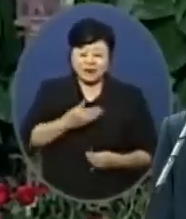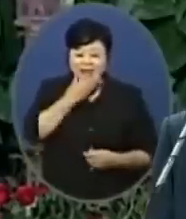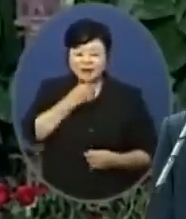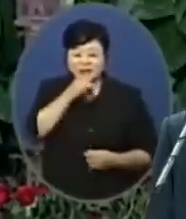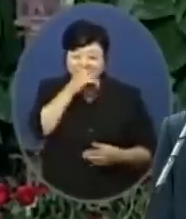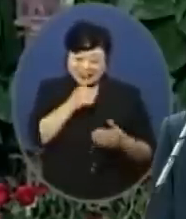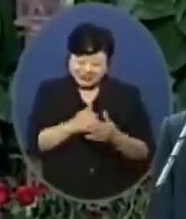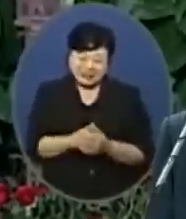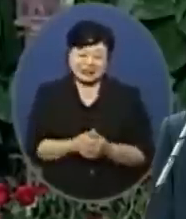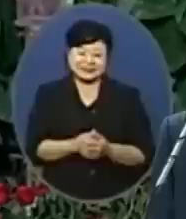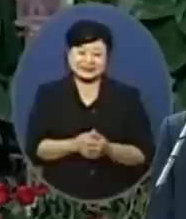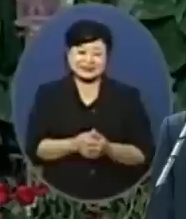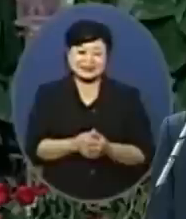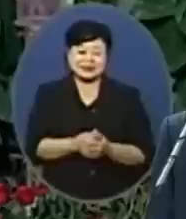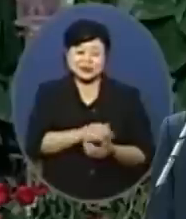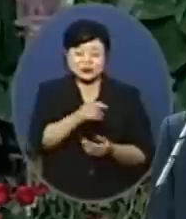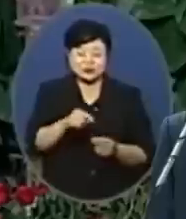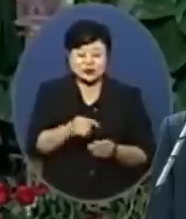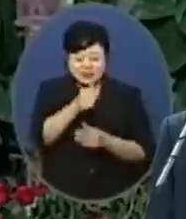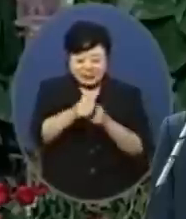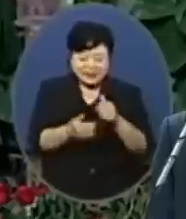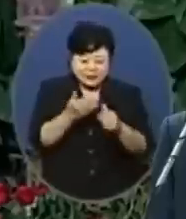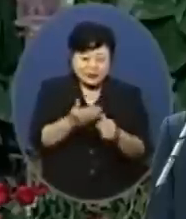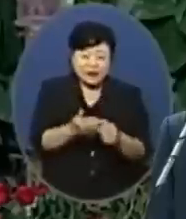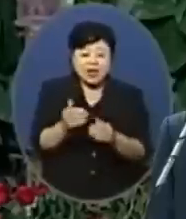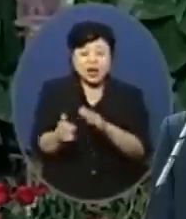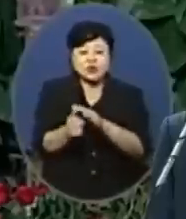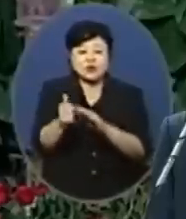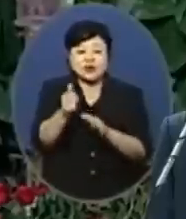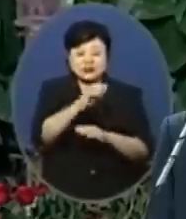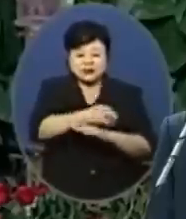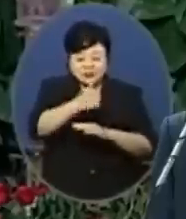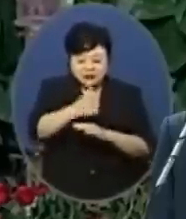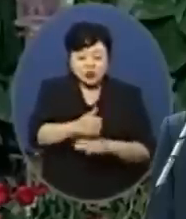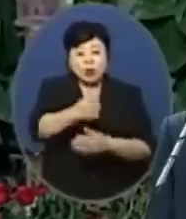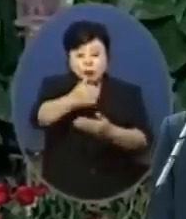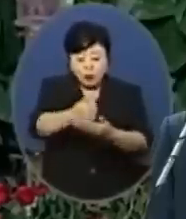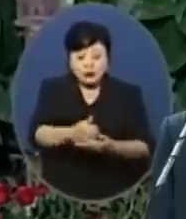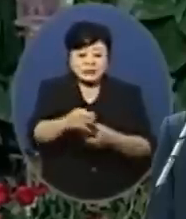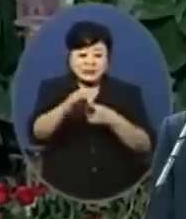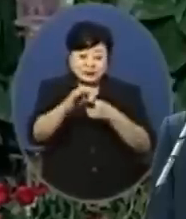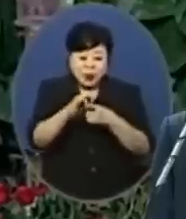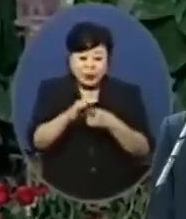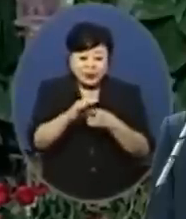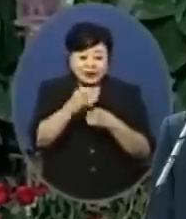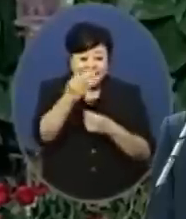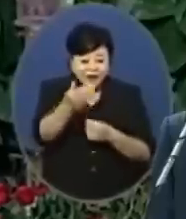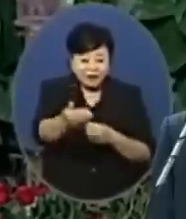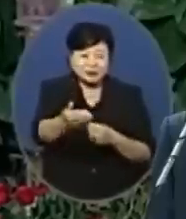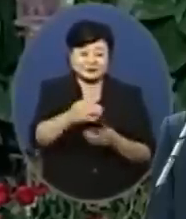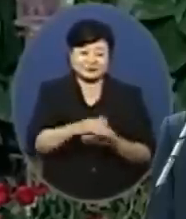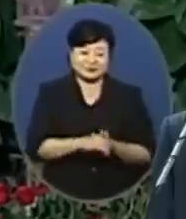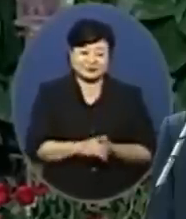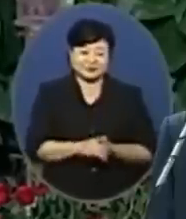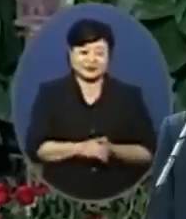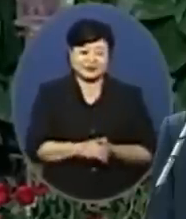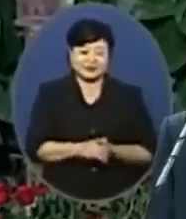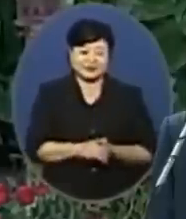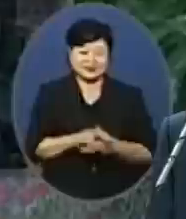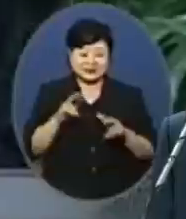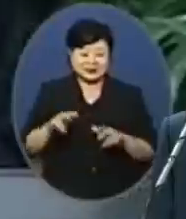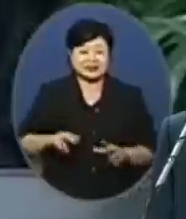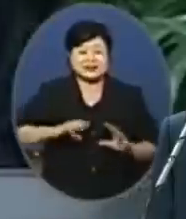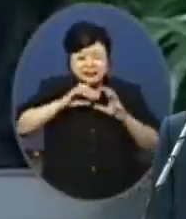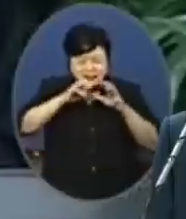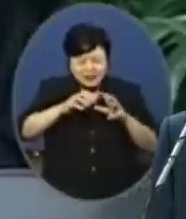때문에 우리 구주 하나님과 우리 소망이신 그리스도만 모시면 여러분 이